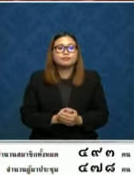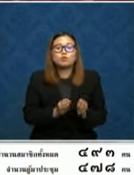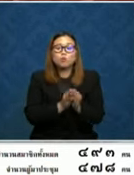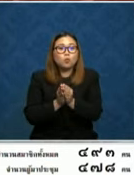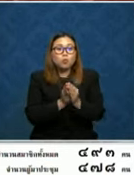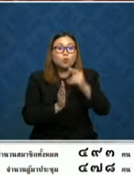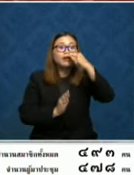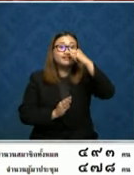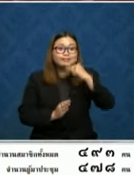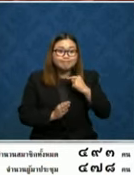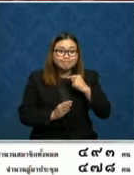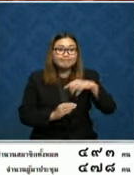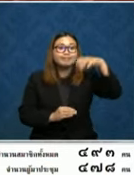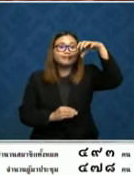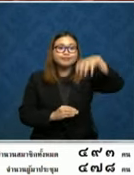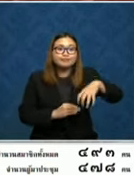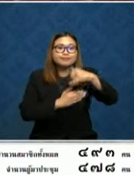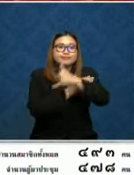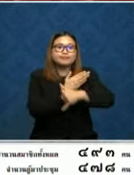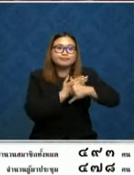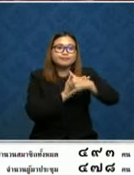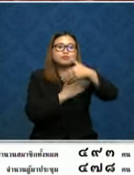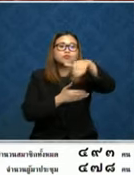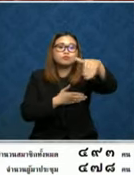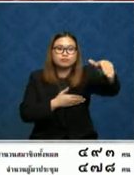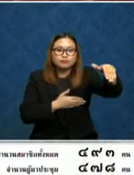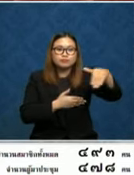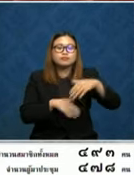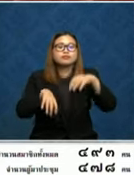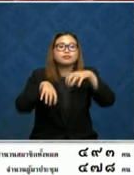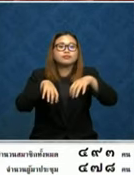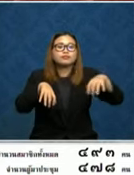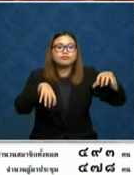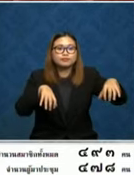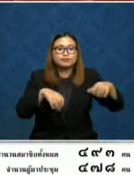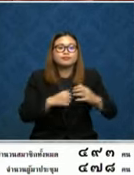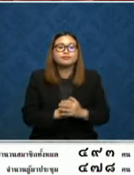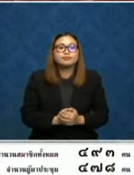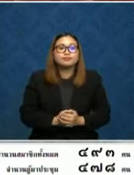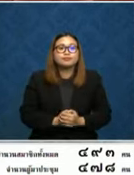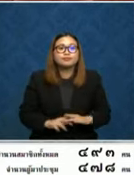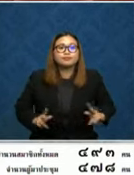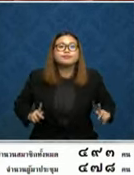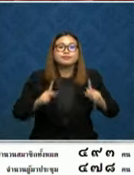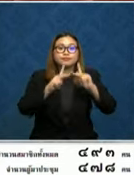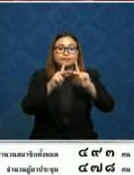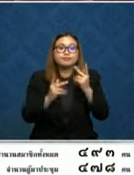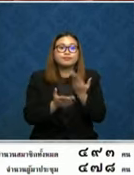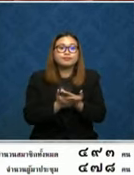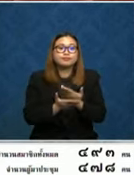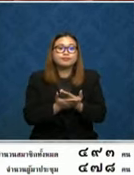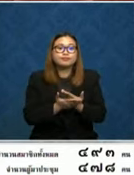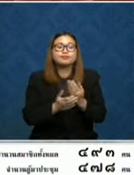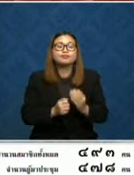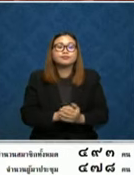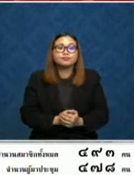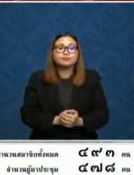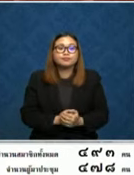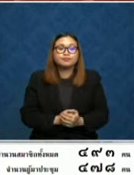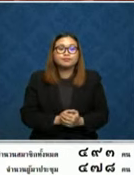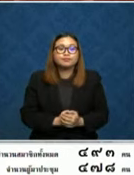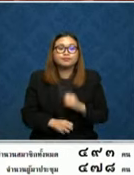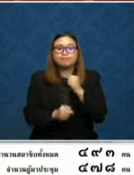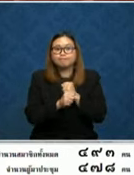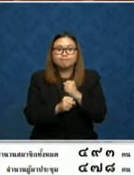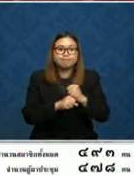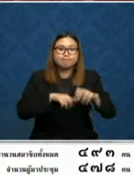ด้วยงบประมาณที่ขอมาราวๆ76ล้านบาทนะครับกระทรวงพาณิชย์กรมส่งเสริมการค้าระหว่างประเทศเองก็ทำ